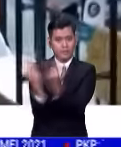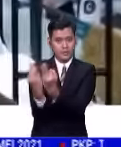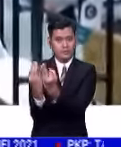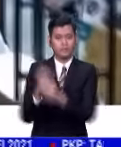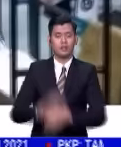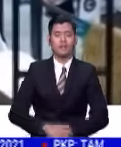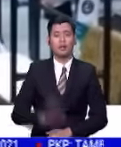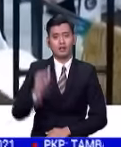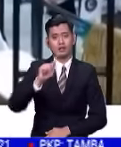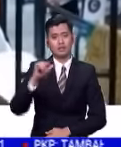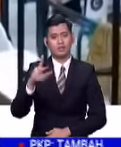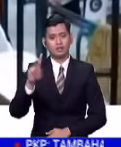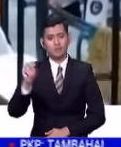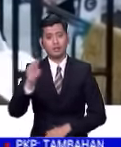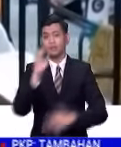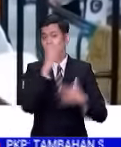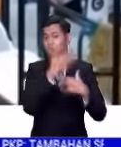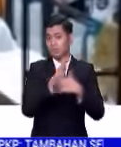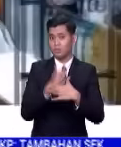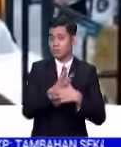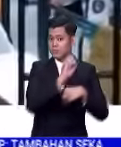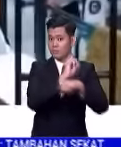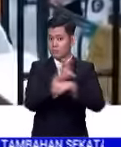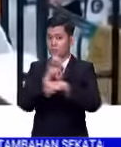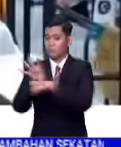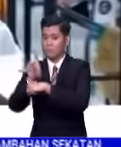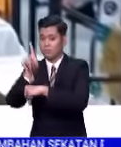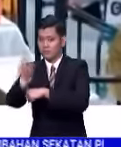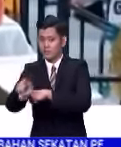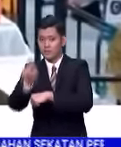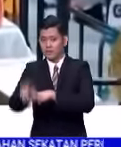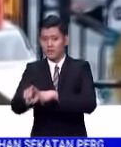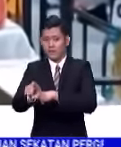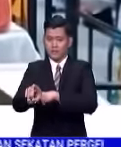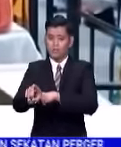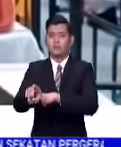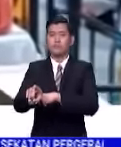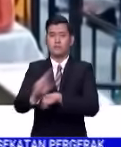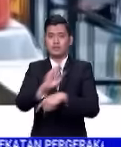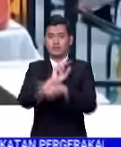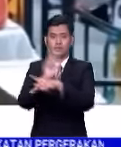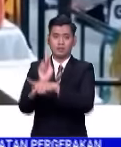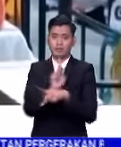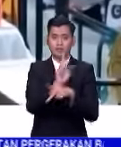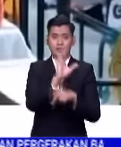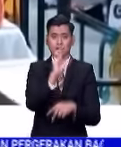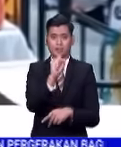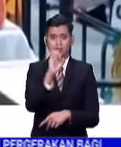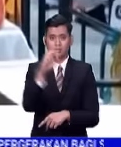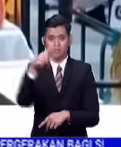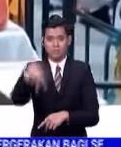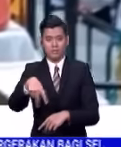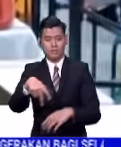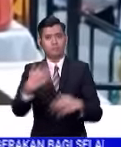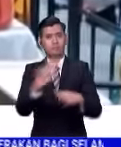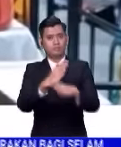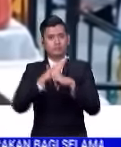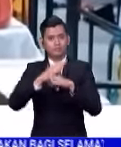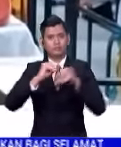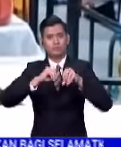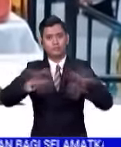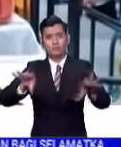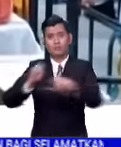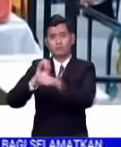Azadan turut berkongsi pesanan kepada orang ramai supaya mengamalkan langkah pencegahan bagi mengelak penularan COVID-19.